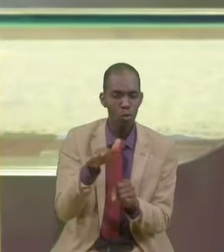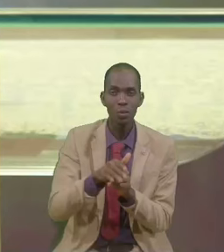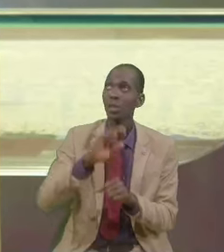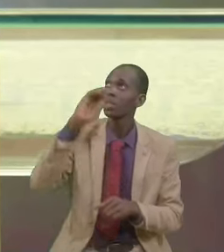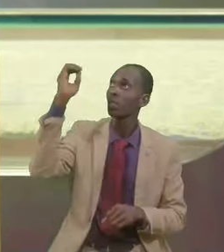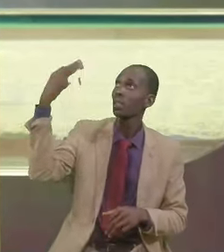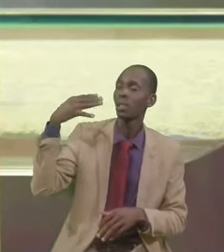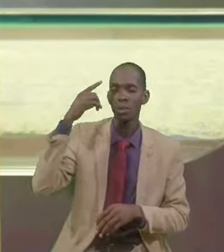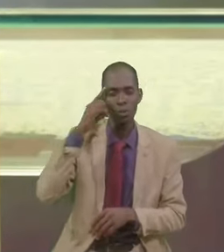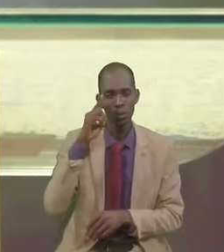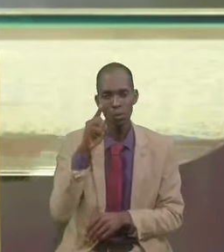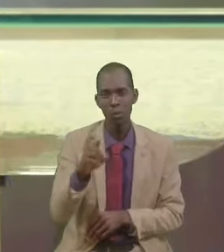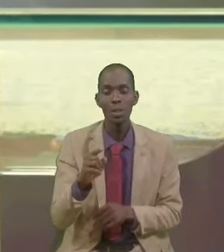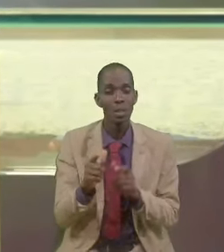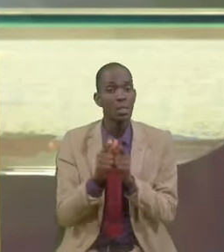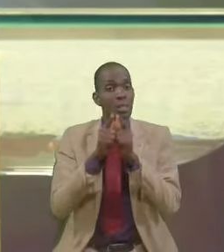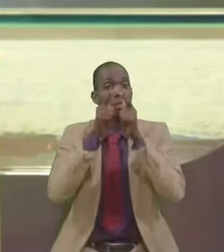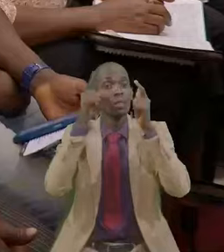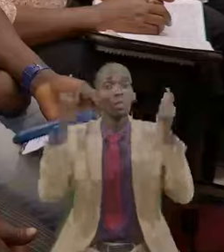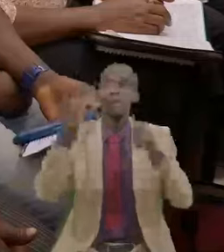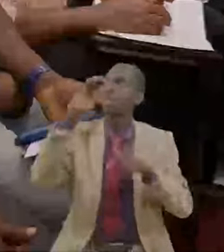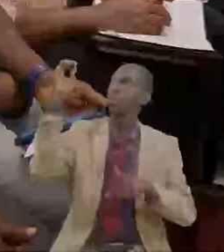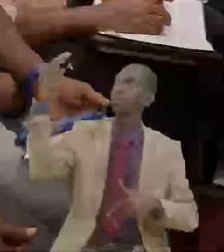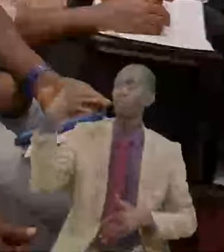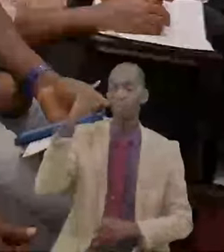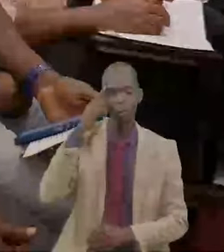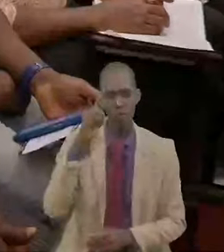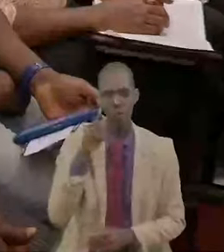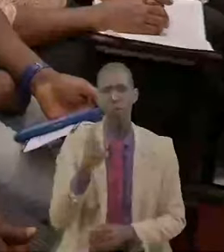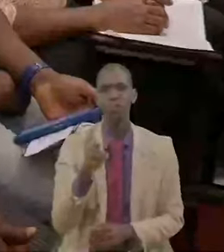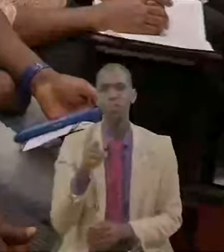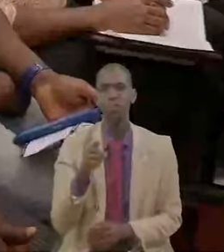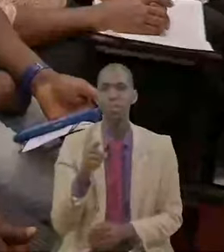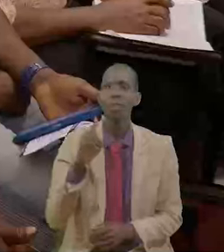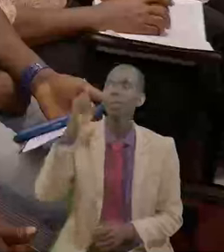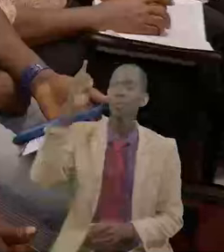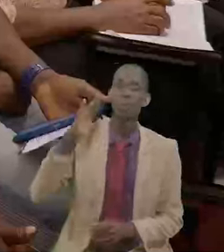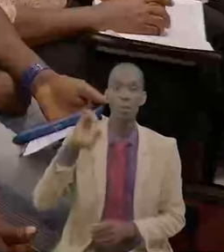suffisante pour vous, une grande grâce pour vous. La force